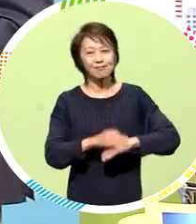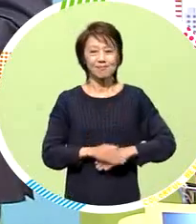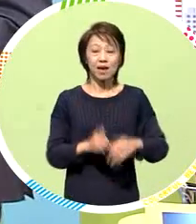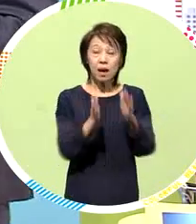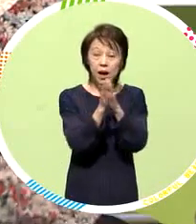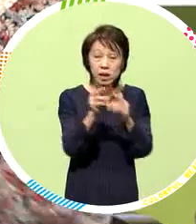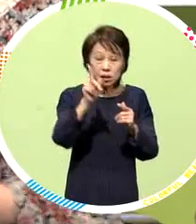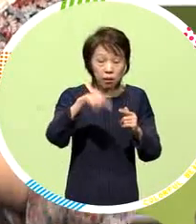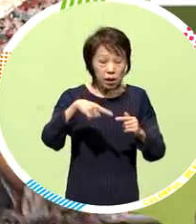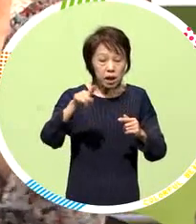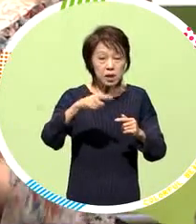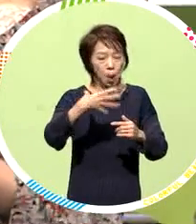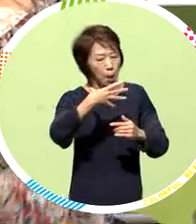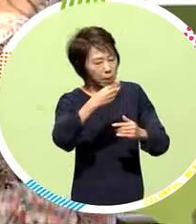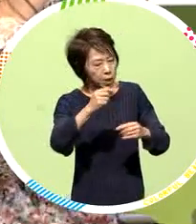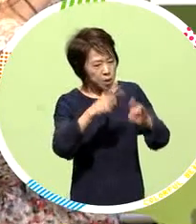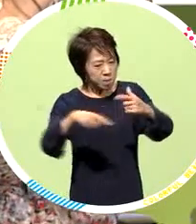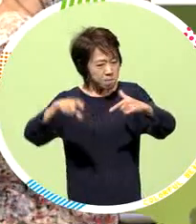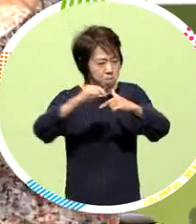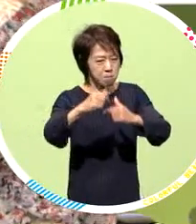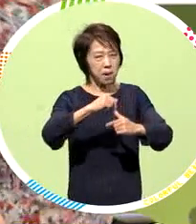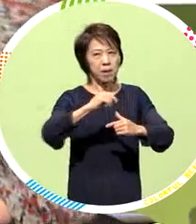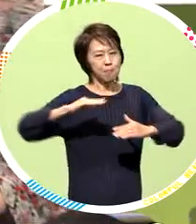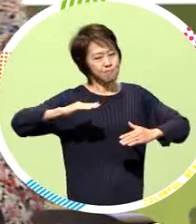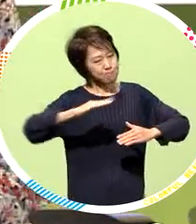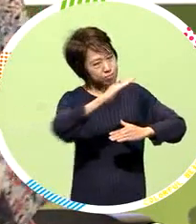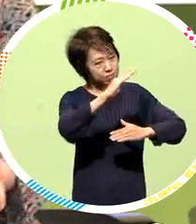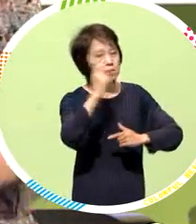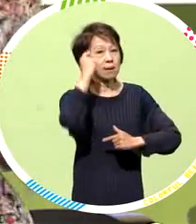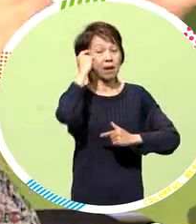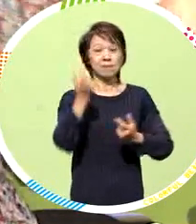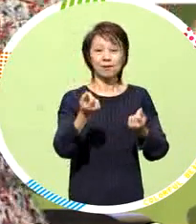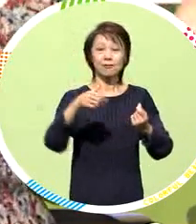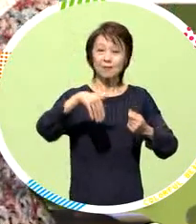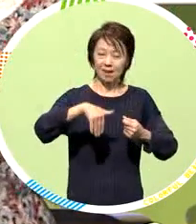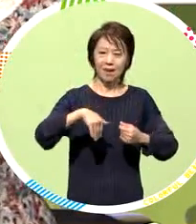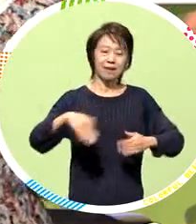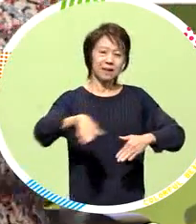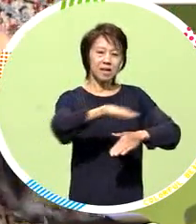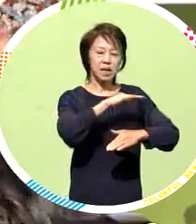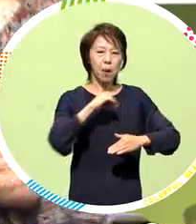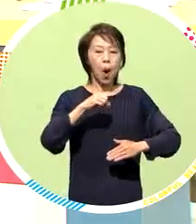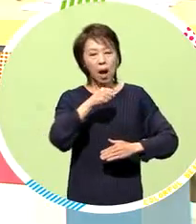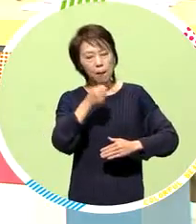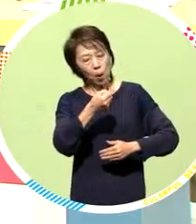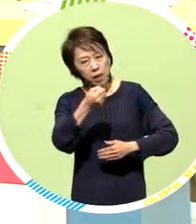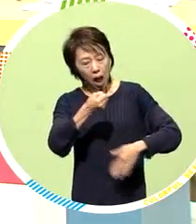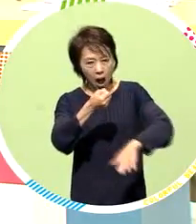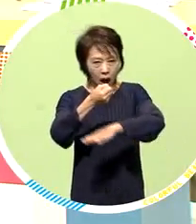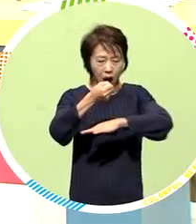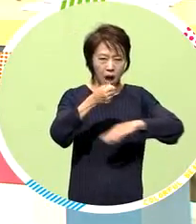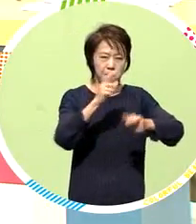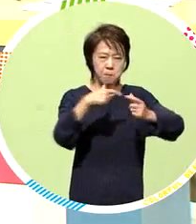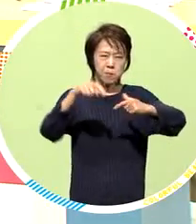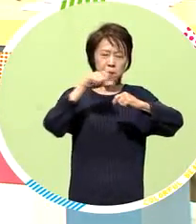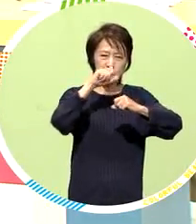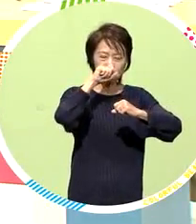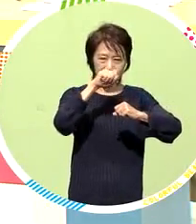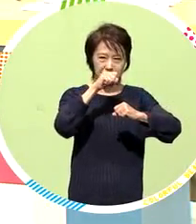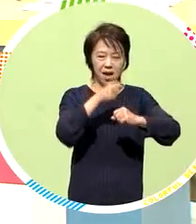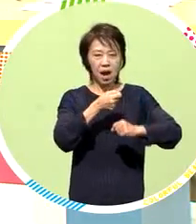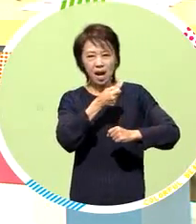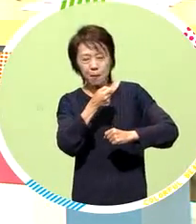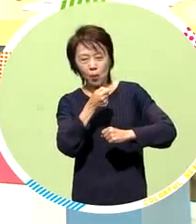ヌー嘘イングありすごく上がってるっていう感じますよねいいなのでは言われレポーター gもっと4 e ポーターみたいと